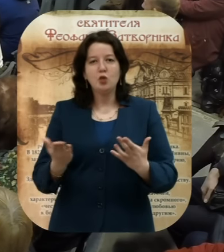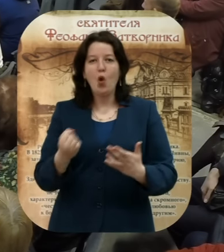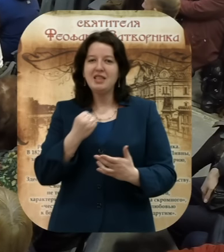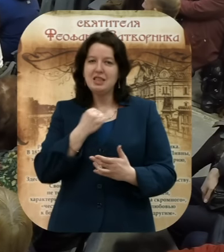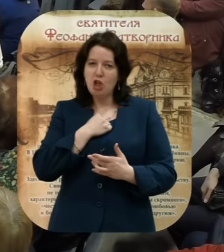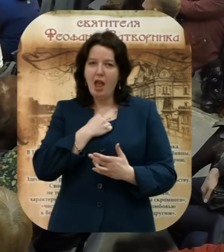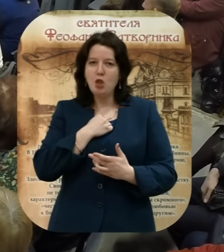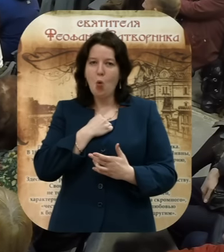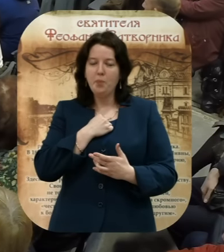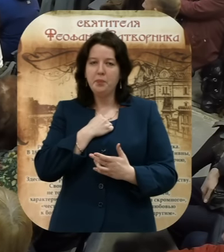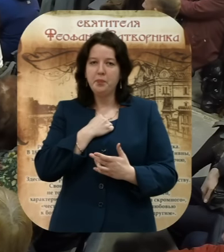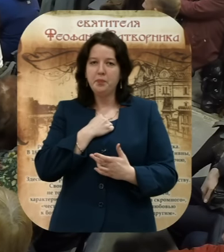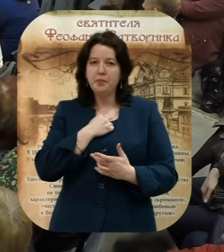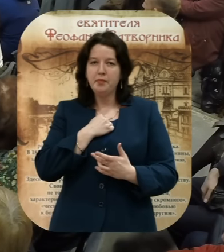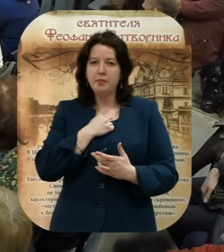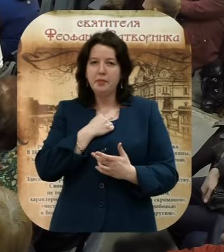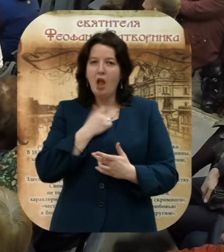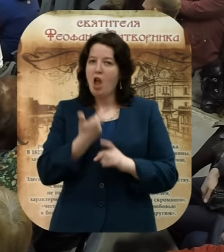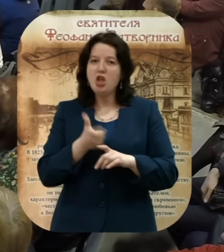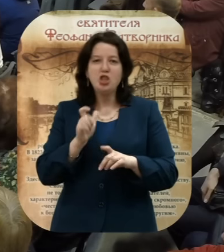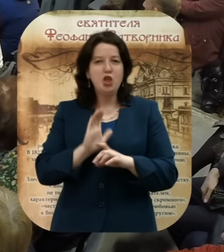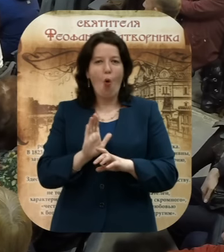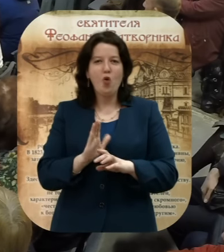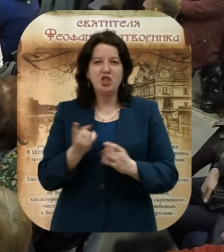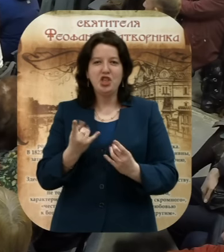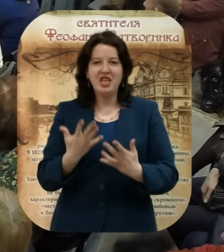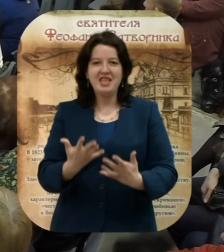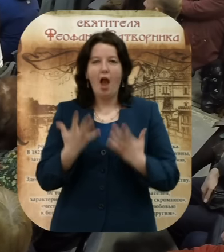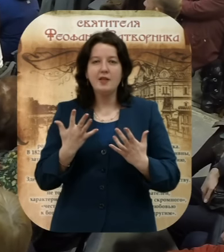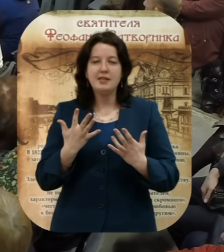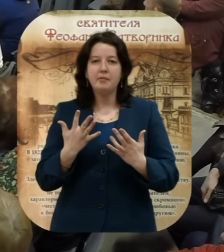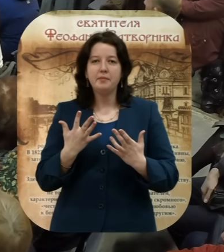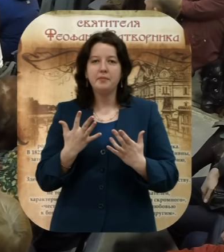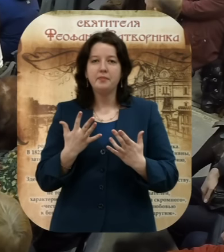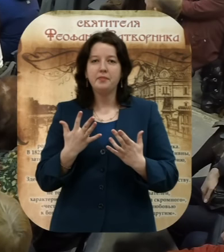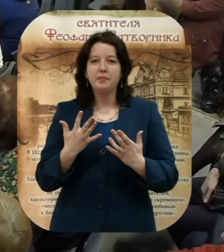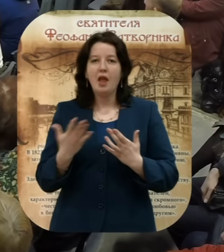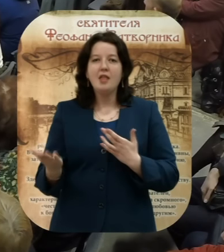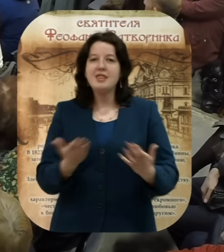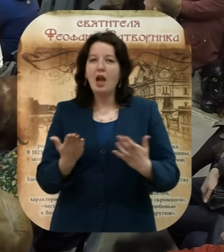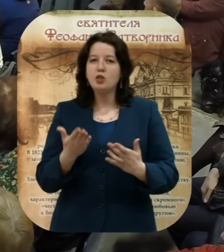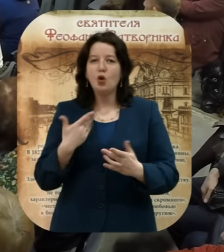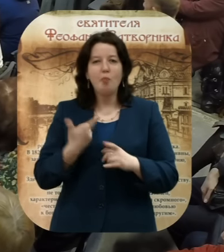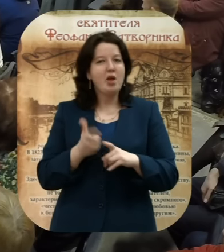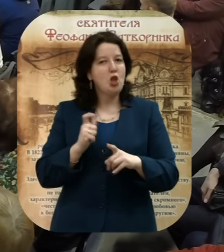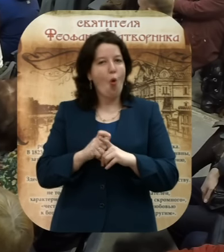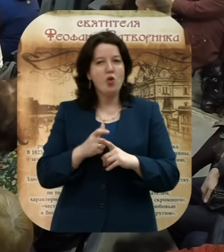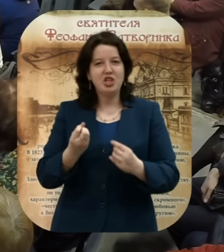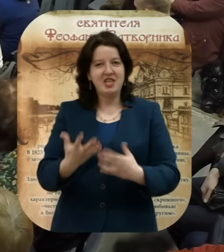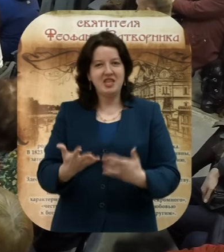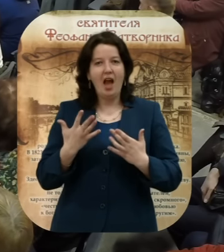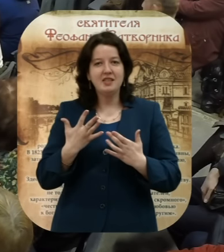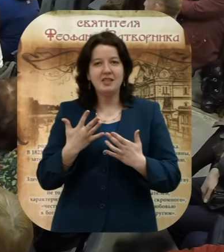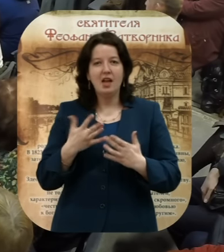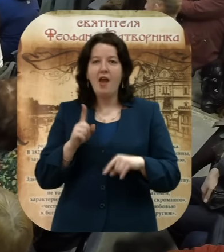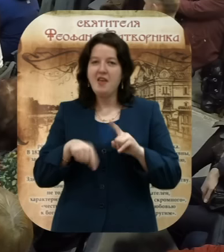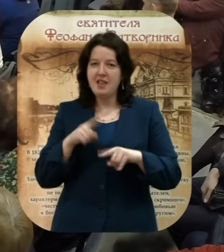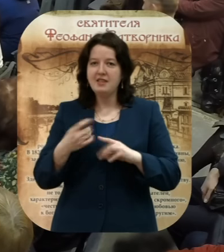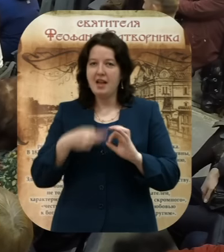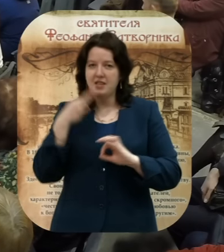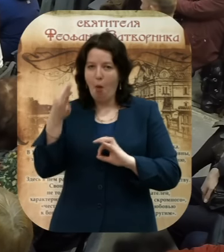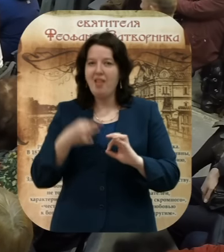сожалению, так сказать, не очень как-то ясно, на который мы не очень ясно подчас даем ответ